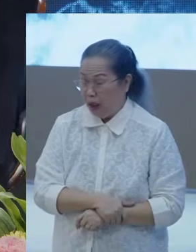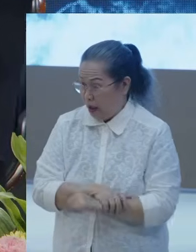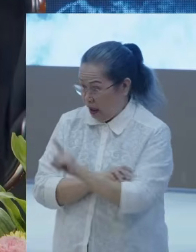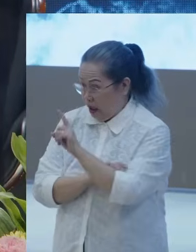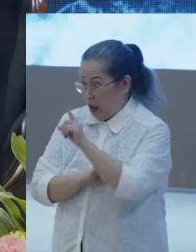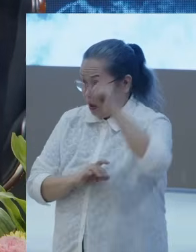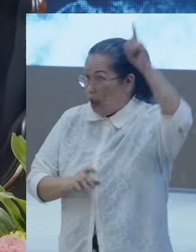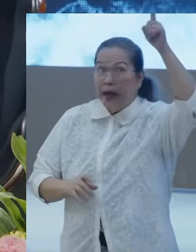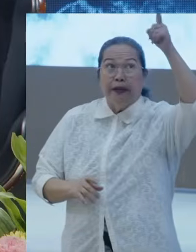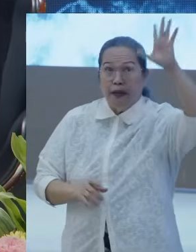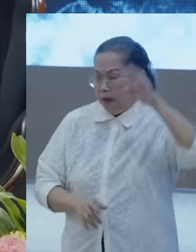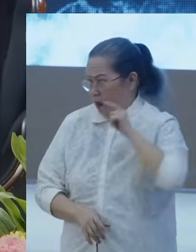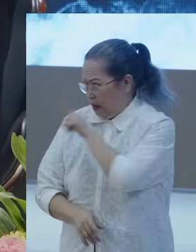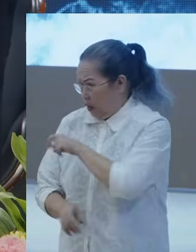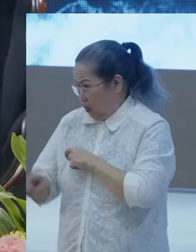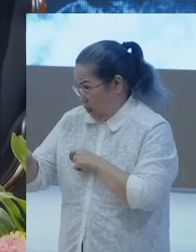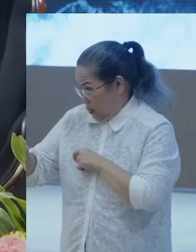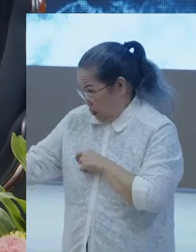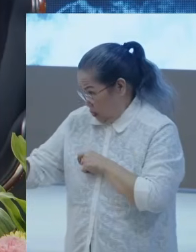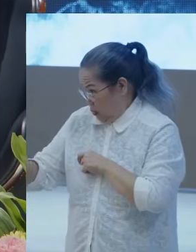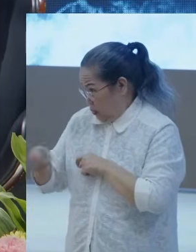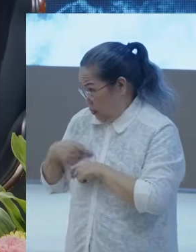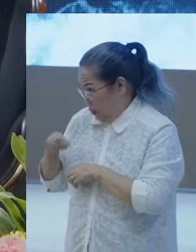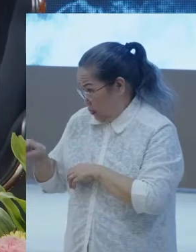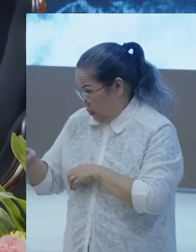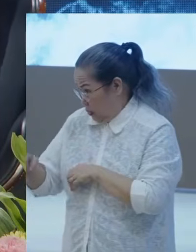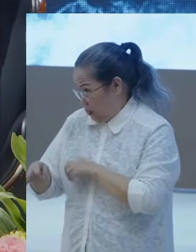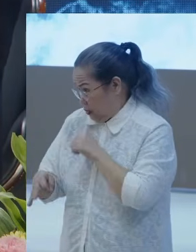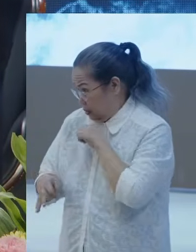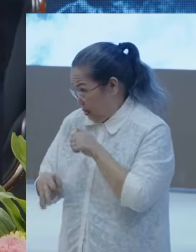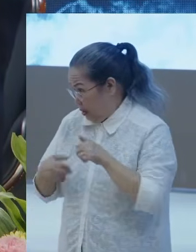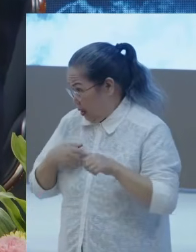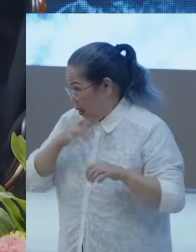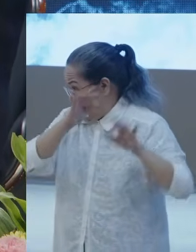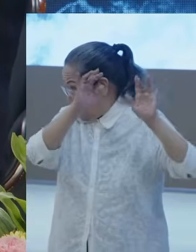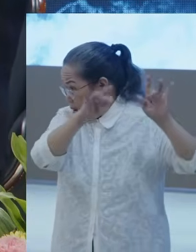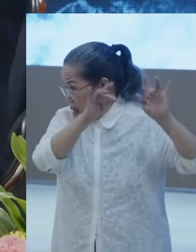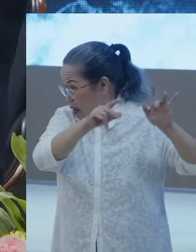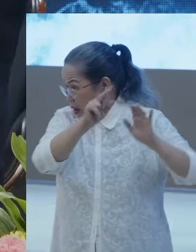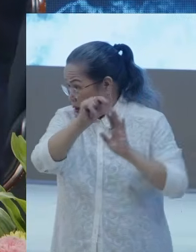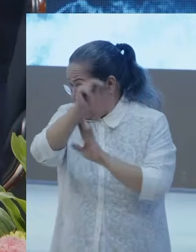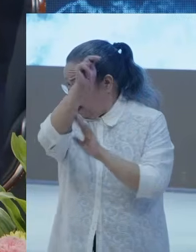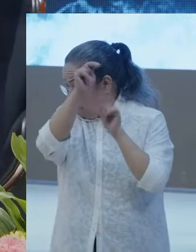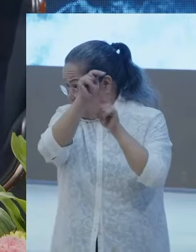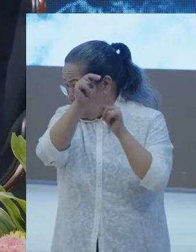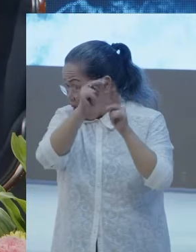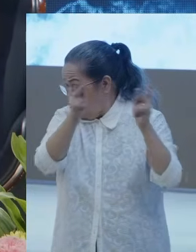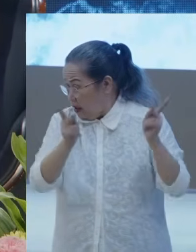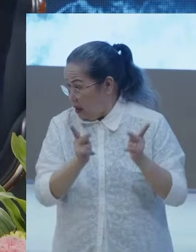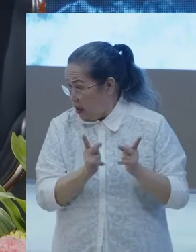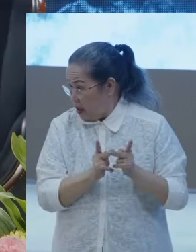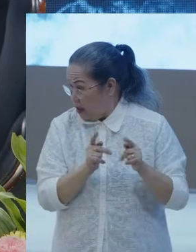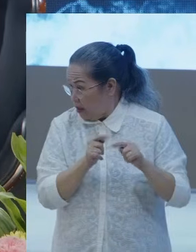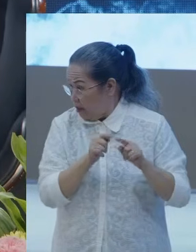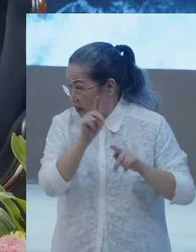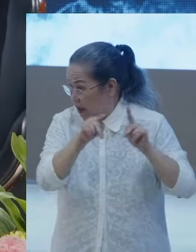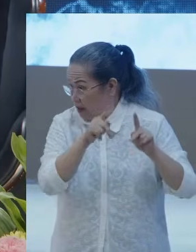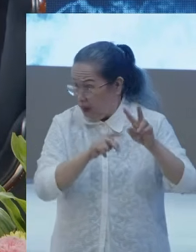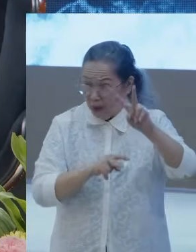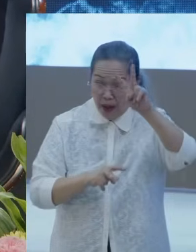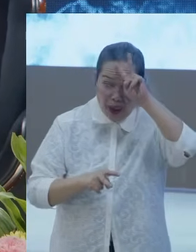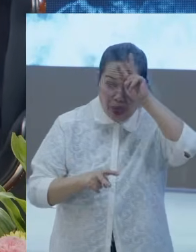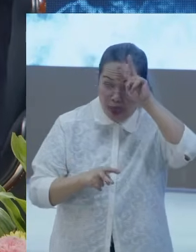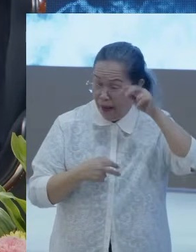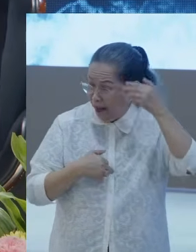that great city, in which there are more than 120,000 persons who do not know their right hand from their left, and